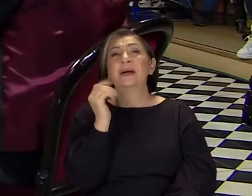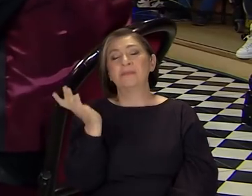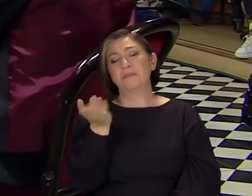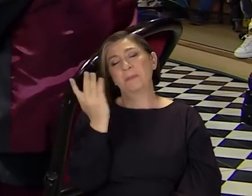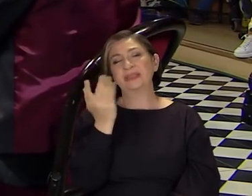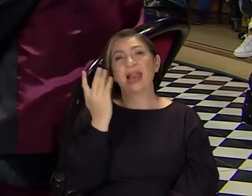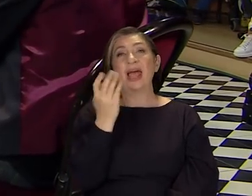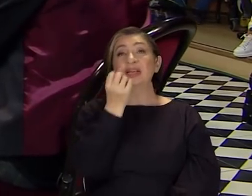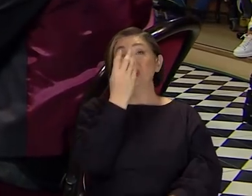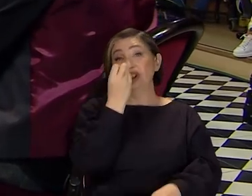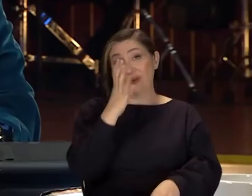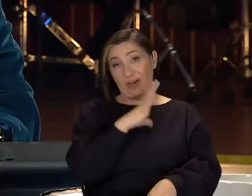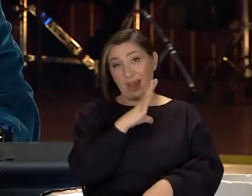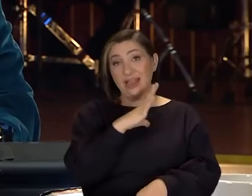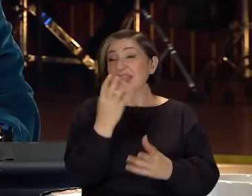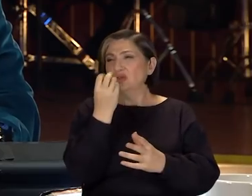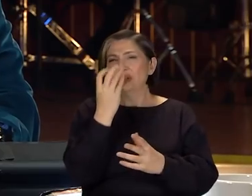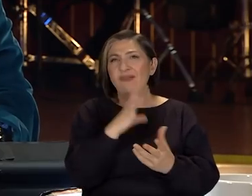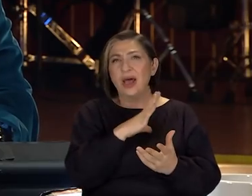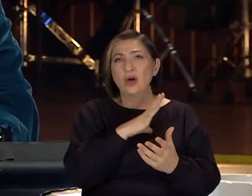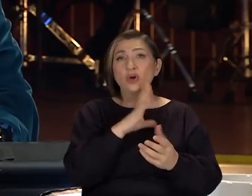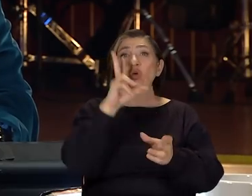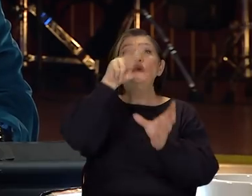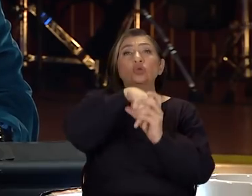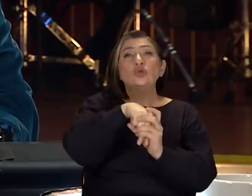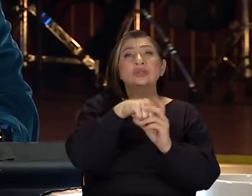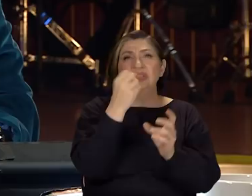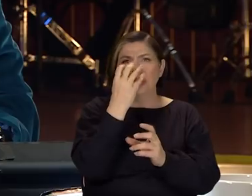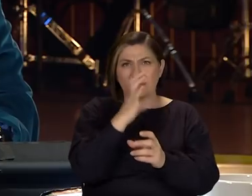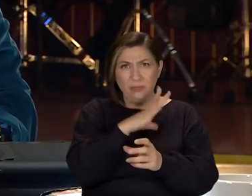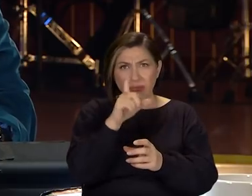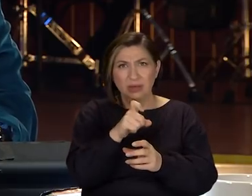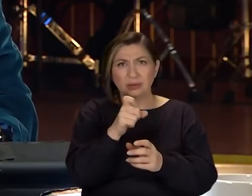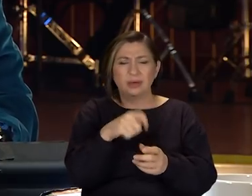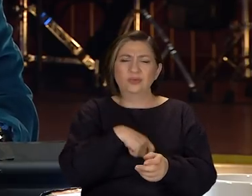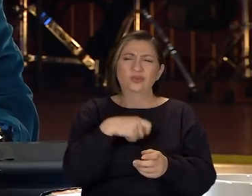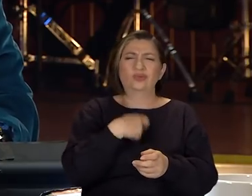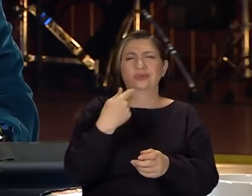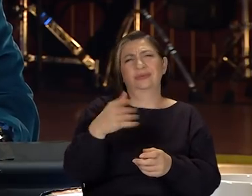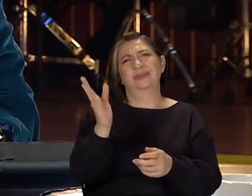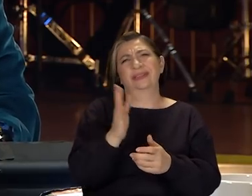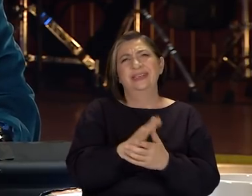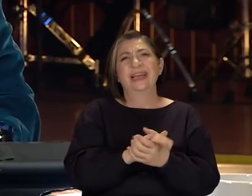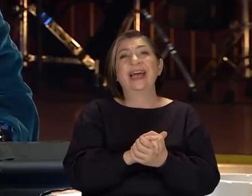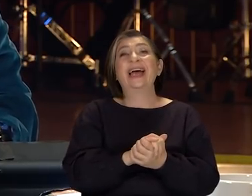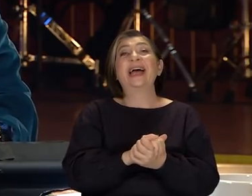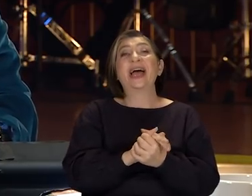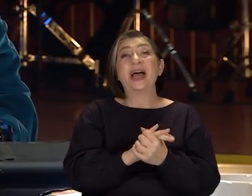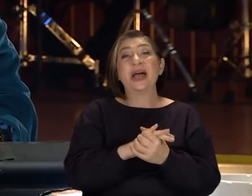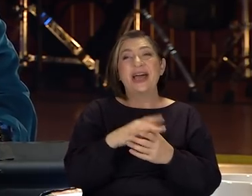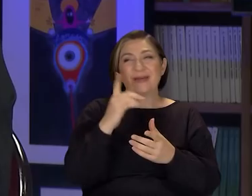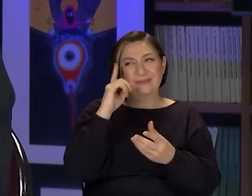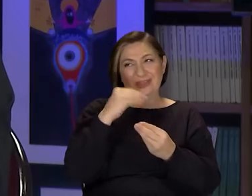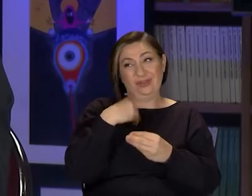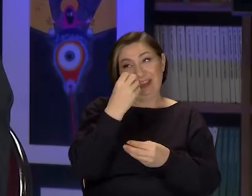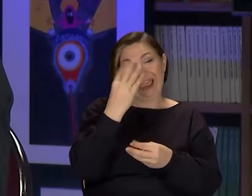Mesela şey çiçek var. Çiçek ne çiçeği var? Üçü bir arada diye çiçek mi var? Ya atıyorsun ya. Çiçek. Ben